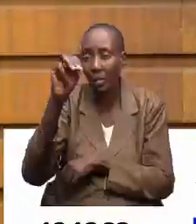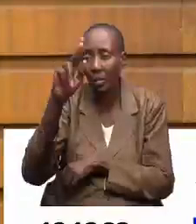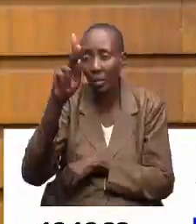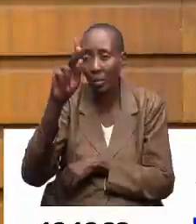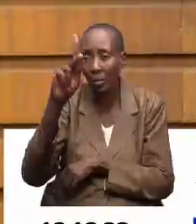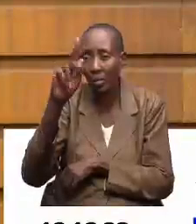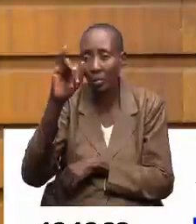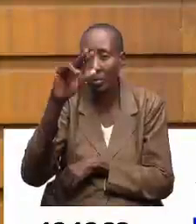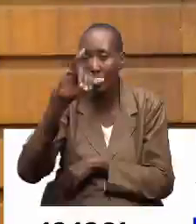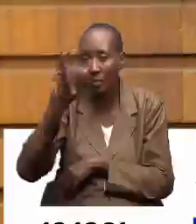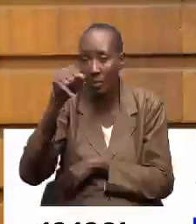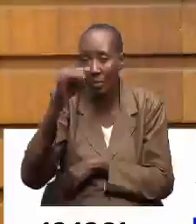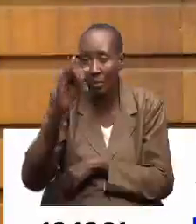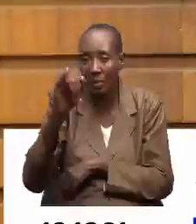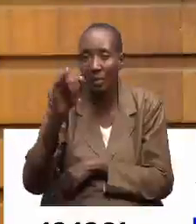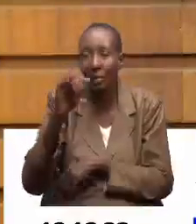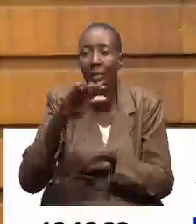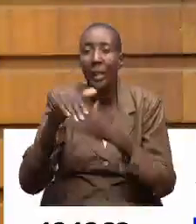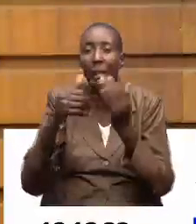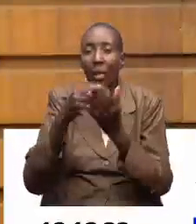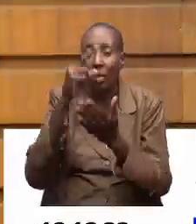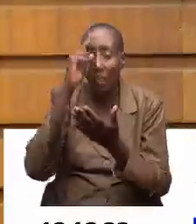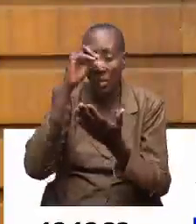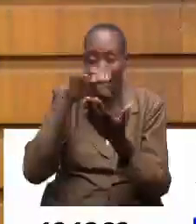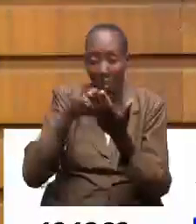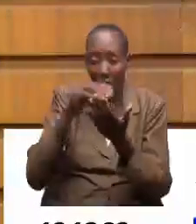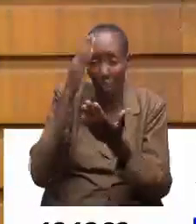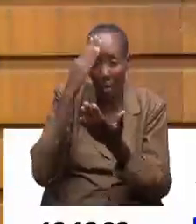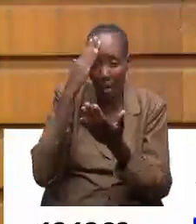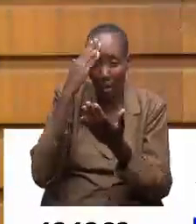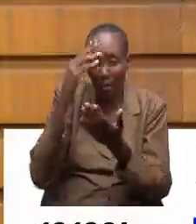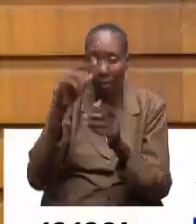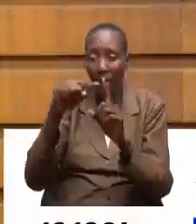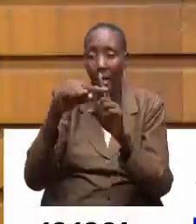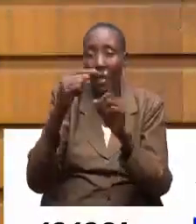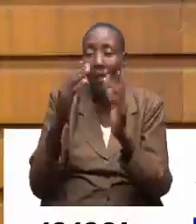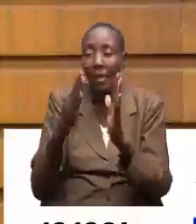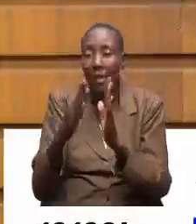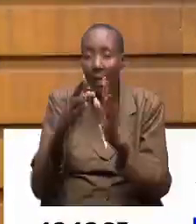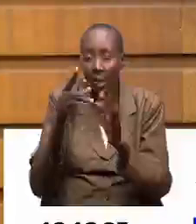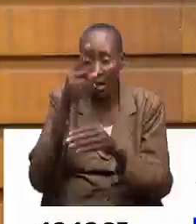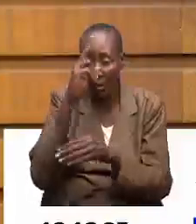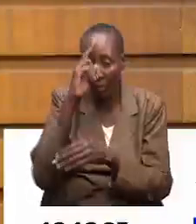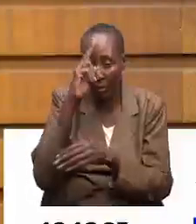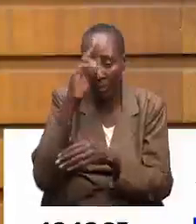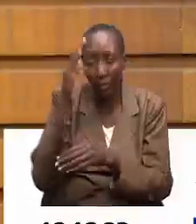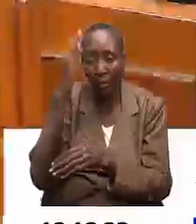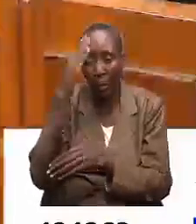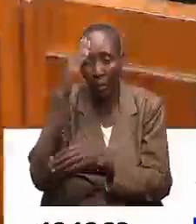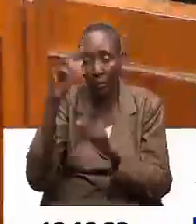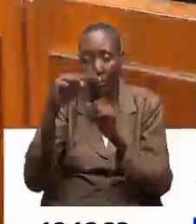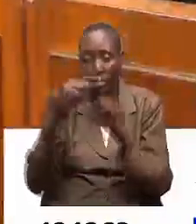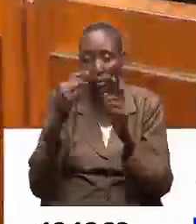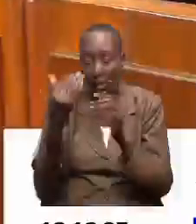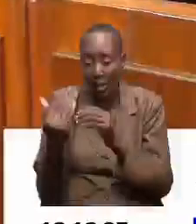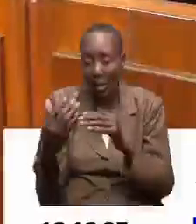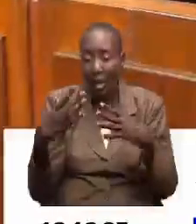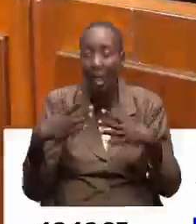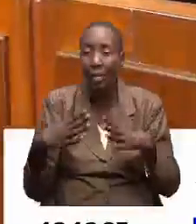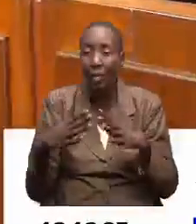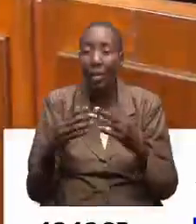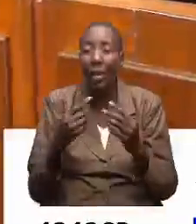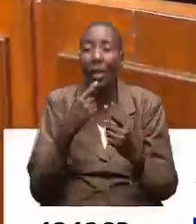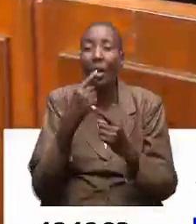these police stations, they are known killer cops who operate there and who are known to kill young people. Zungumza kwa niaba